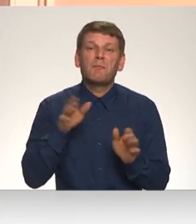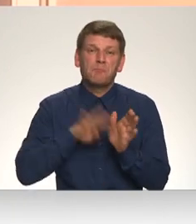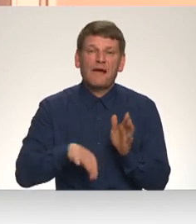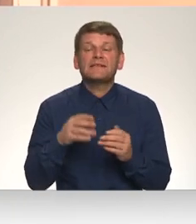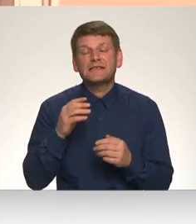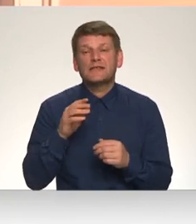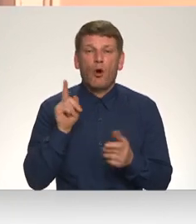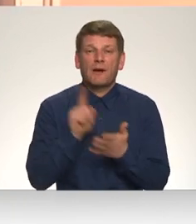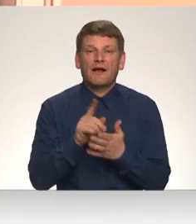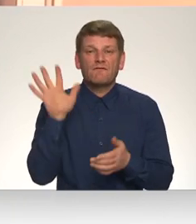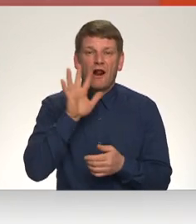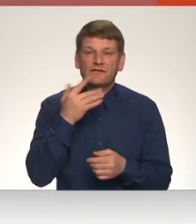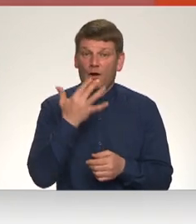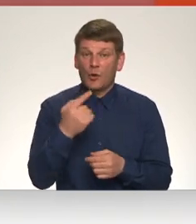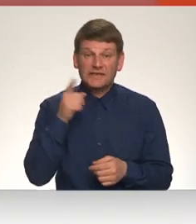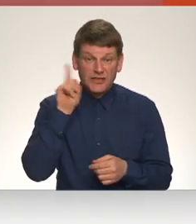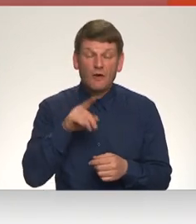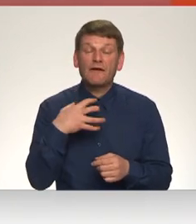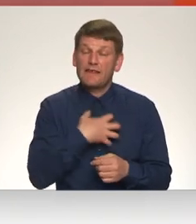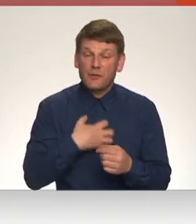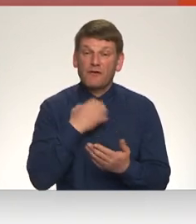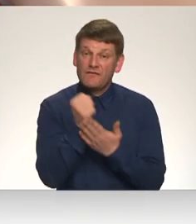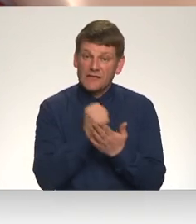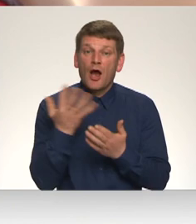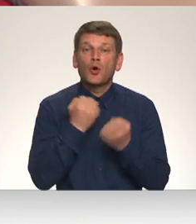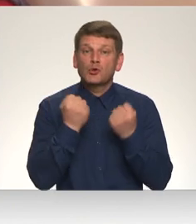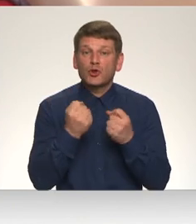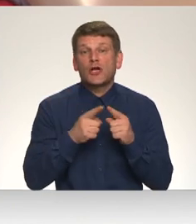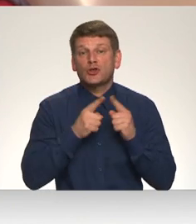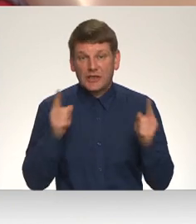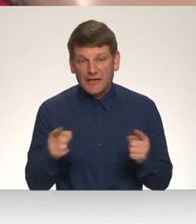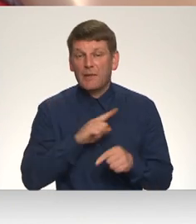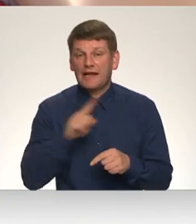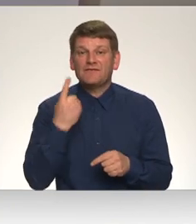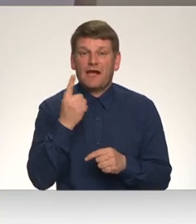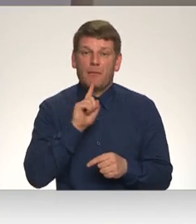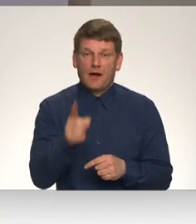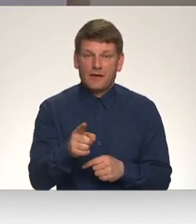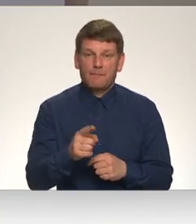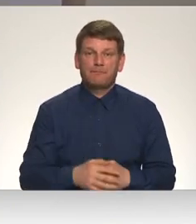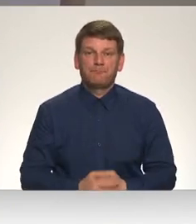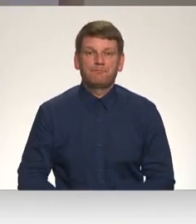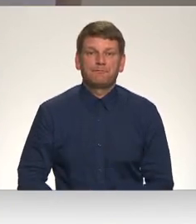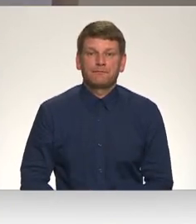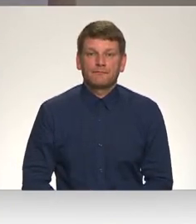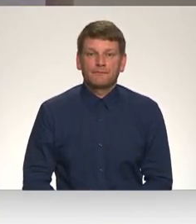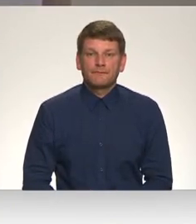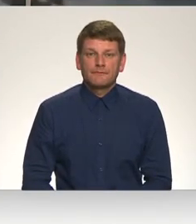valsts valodas zināšanām. Nepieciešama viena vīza ar uzturēšanās termiņu līdz 1 gadam. Gonda Pūrnieciņš, Žudziņš, Kurzemes televīzija.